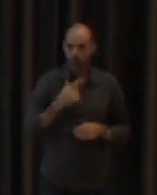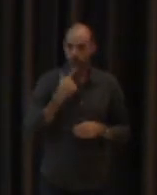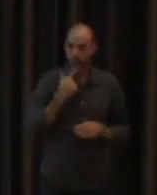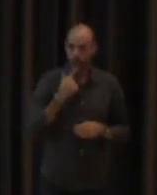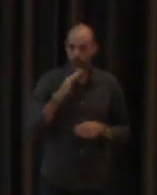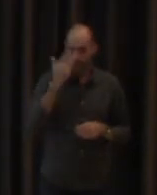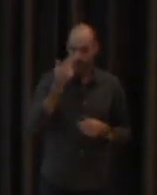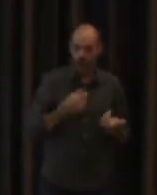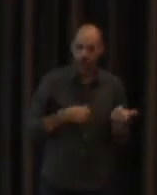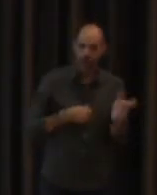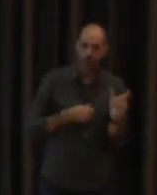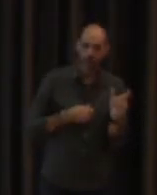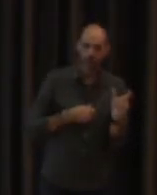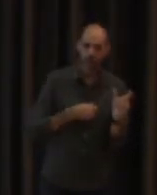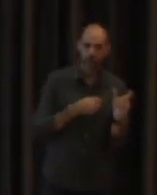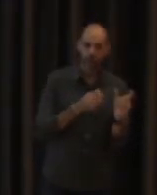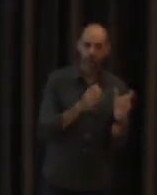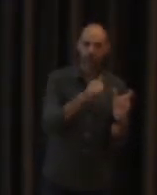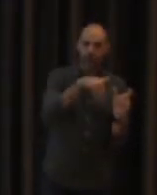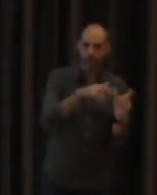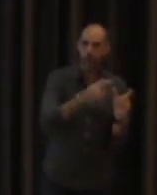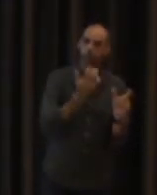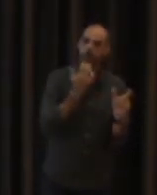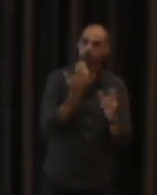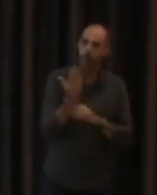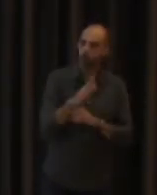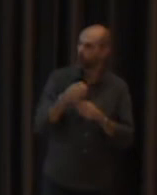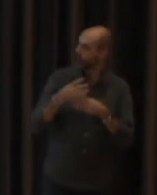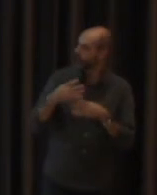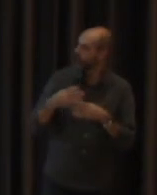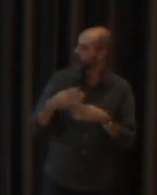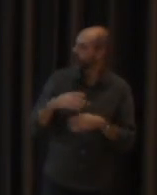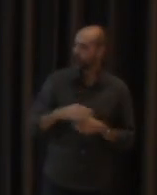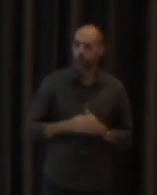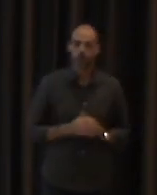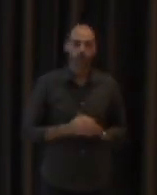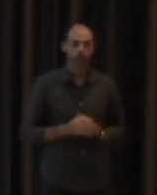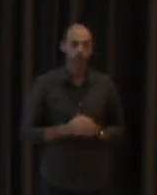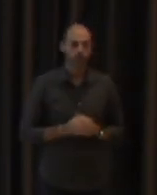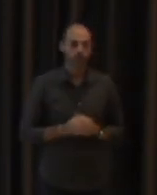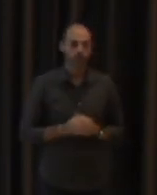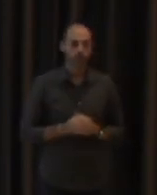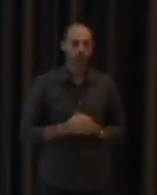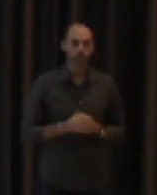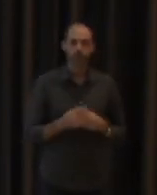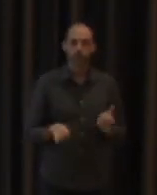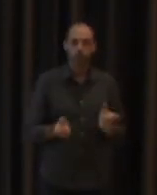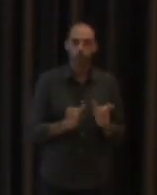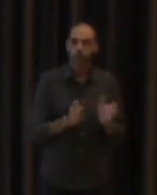encapçalat per la preposició amb, com es veu en els exemples que teniu a 4. El complement